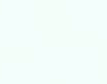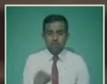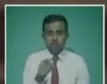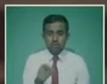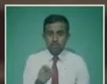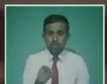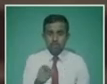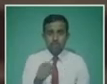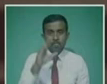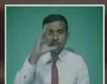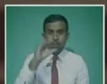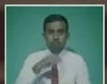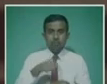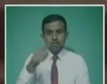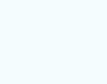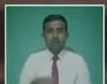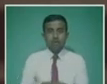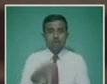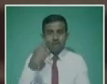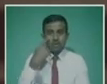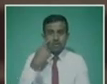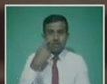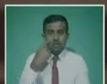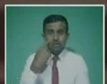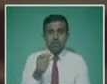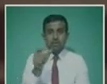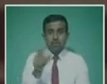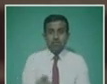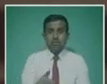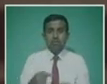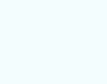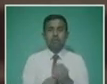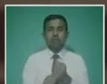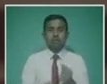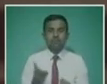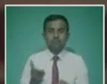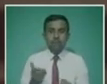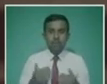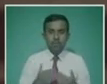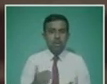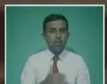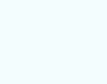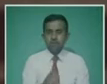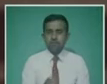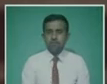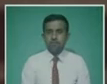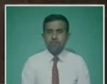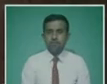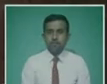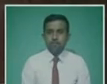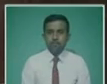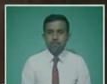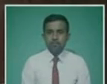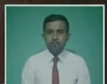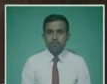එක්ක. හැන්දෑවේදී ඔබතුමත් දකිනවා අපිත් දකිනවා සමහර විට එතුමා විතරයි විපක්ෂයේම නියෝජනය වෙන්නේ. අපි කවුරුත්ම නෑ ගොඩක් වෙලාවට. මේ ඒ